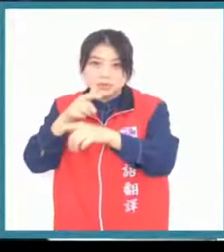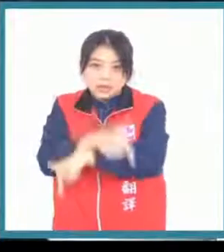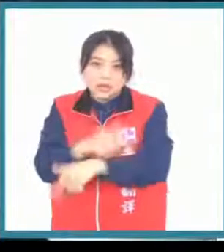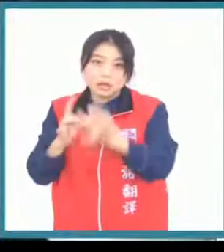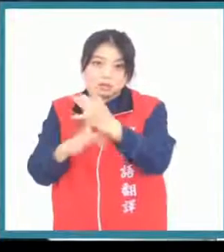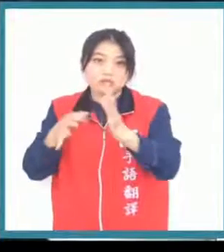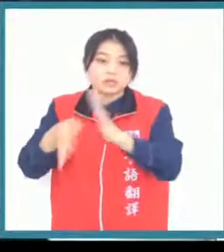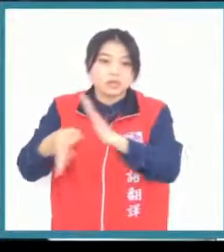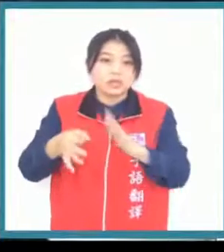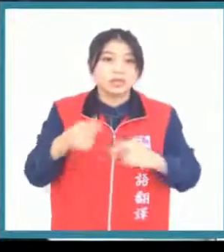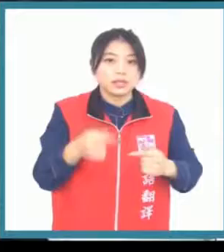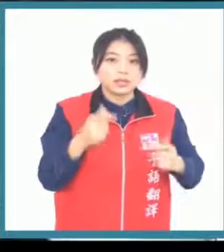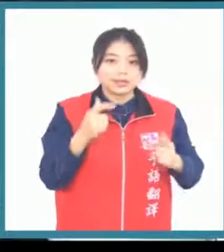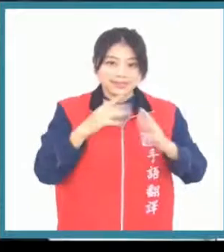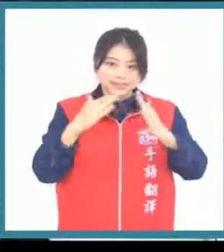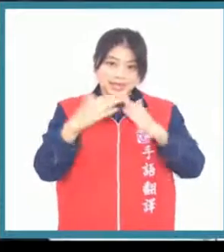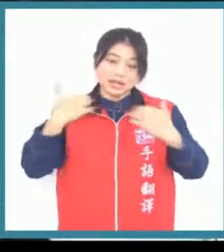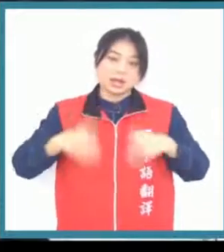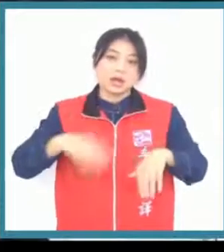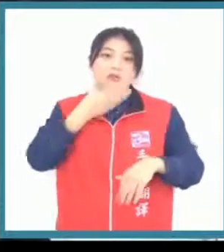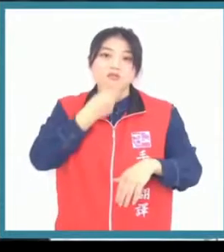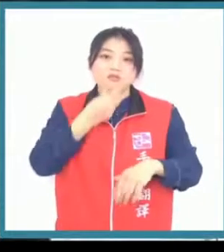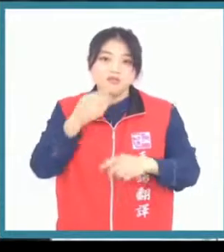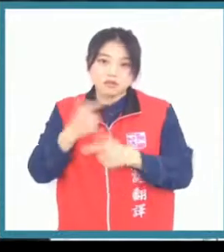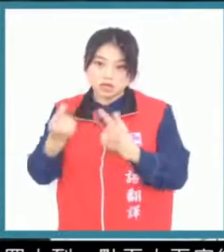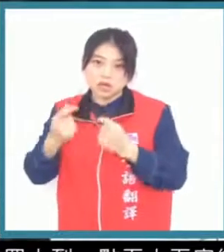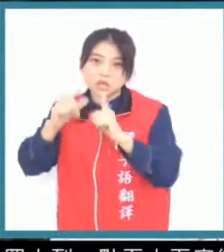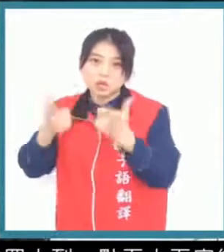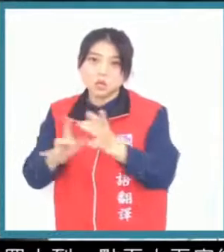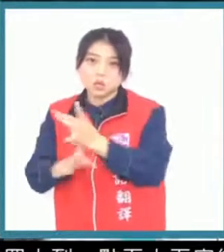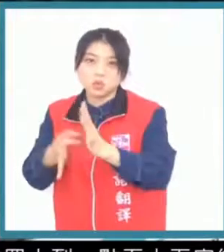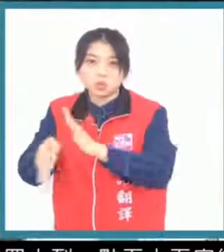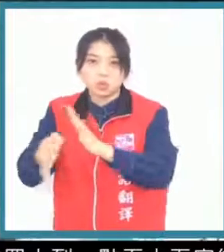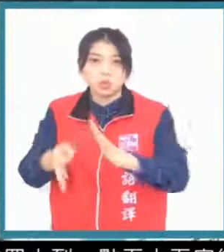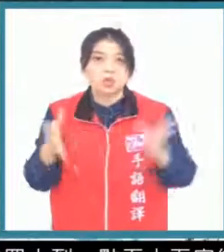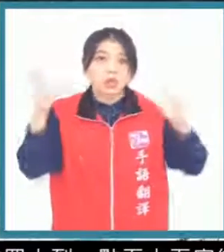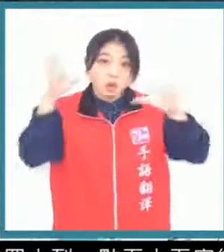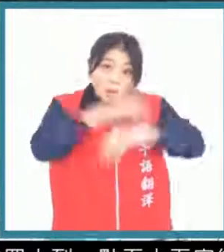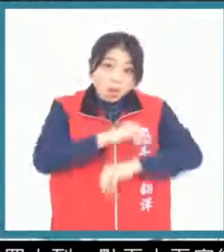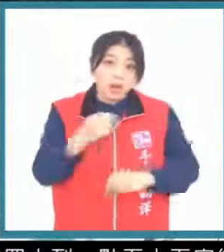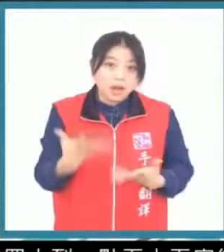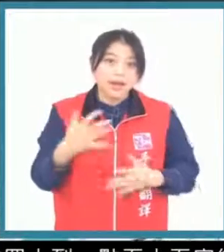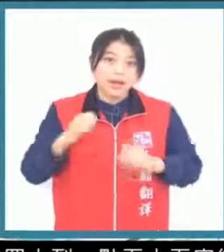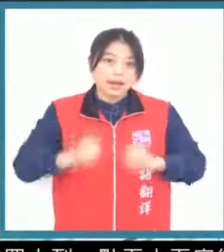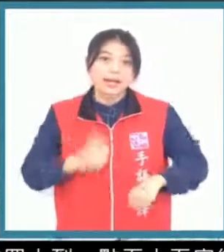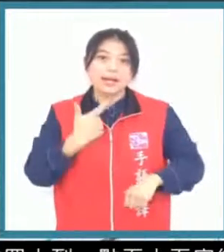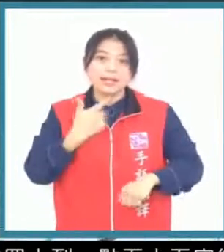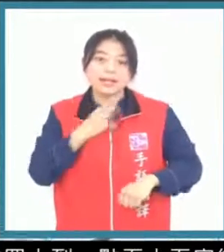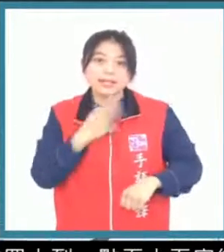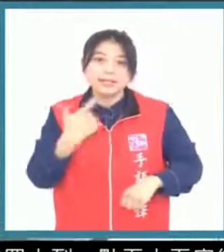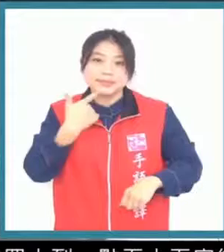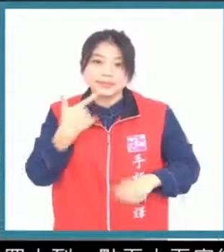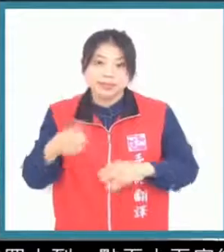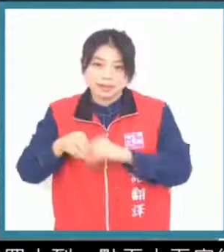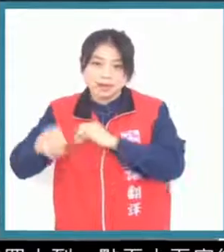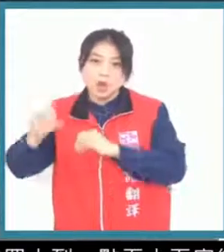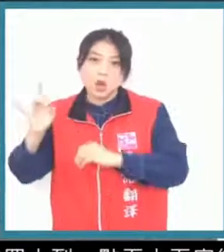1点40到1点55，家乐福超市南竹店。晚上的10点，康世美新龙安门市，桃园区龙安街